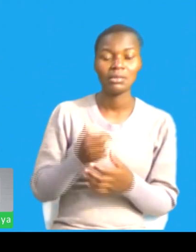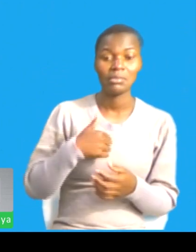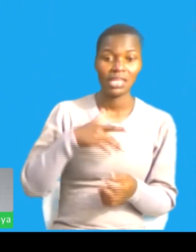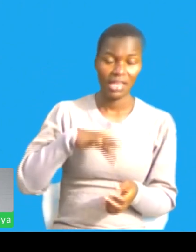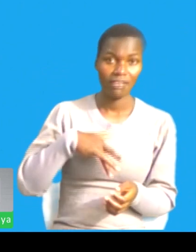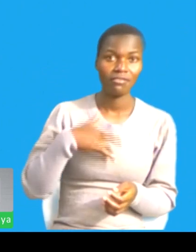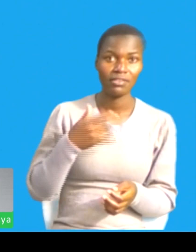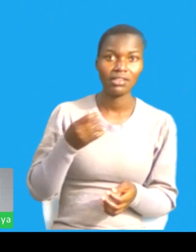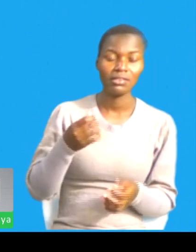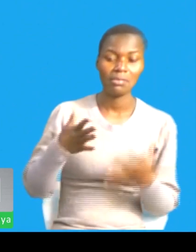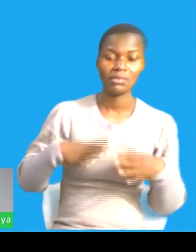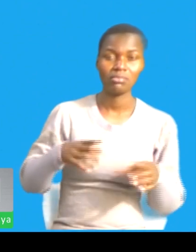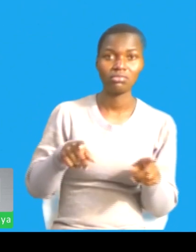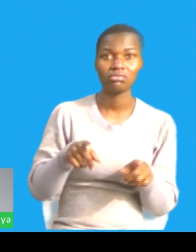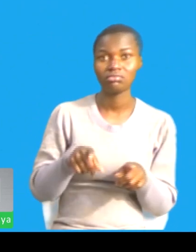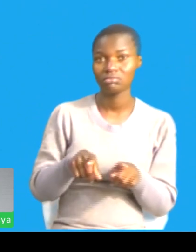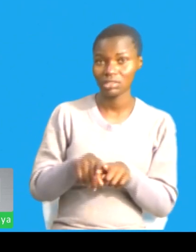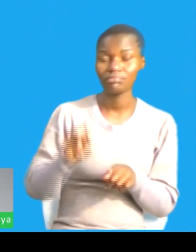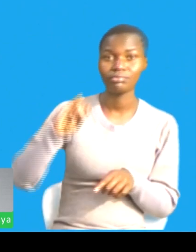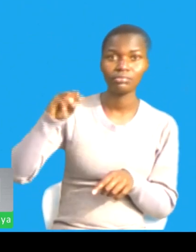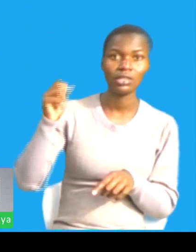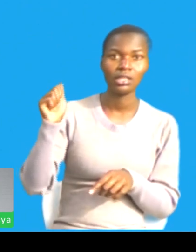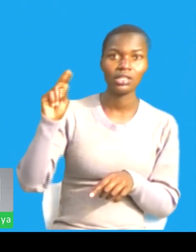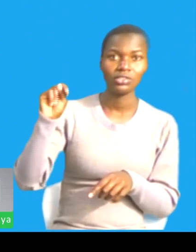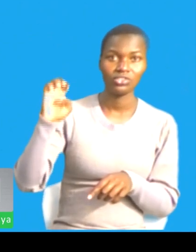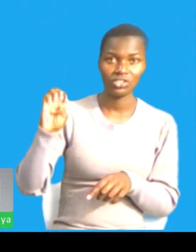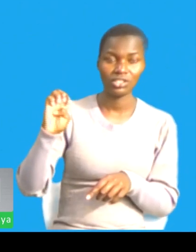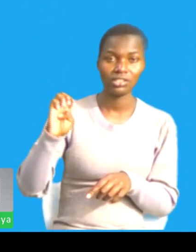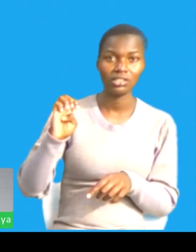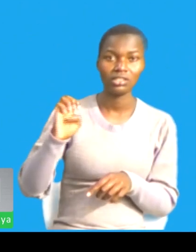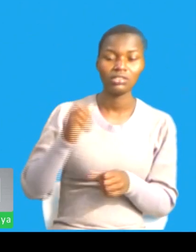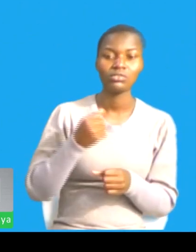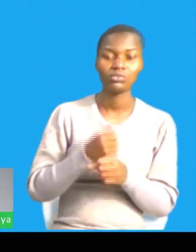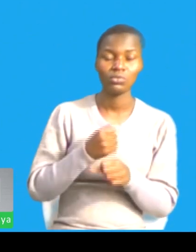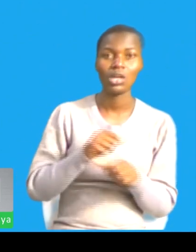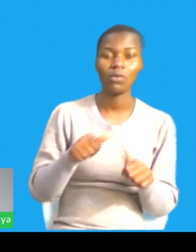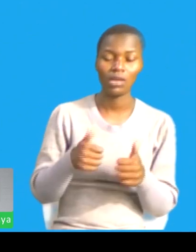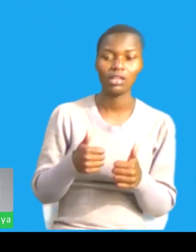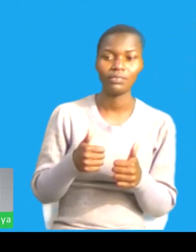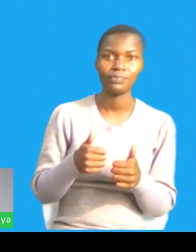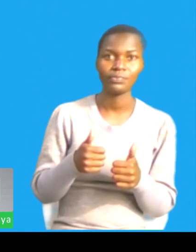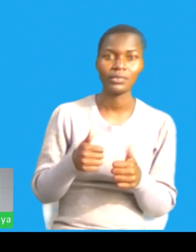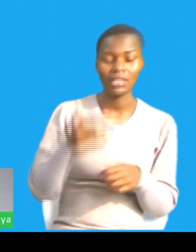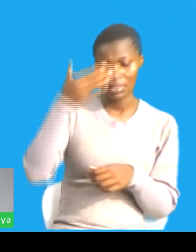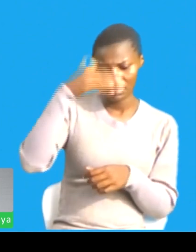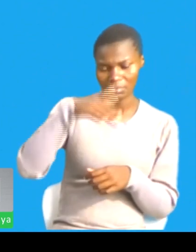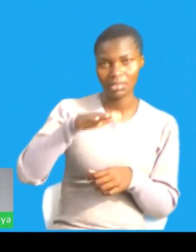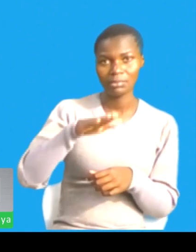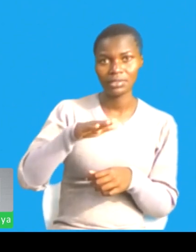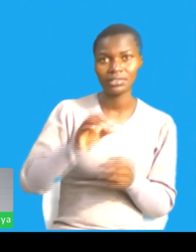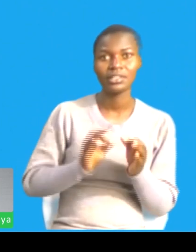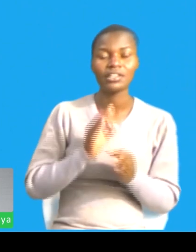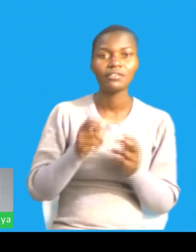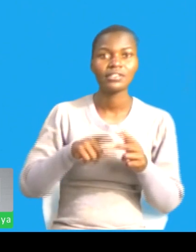Kagiri is showing us that you can do something in parliament. But then again, we are waiting to see. Hiyo parliament saa zingine akianzisha